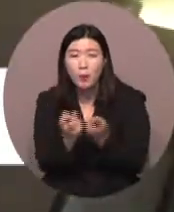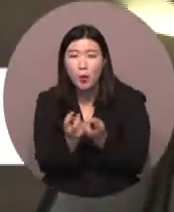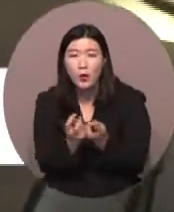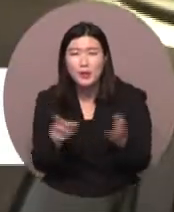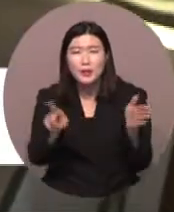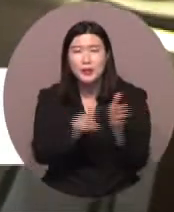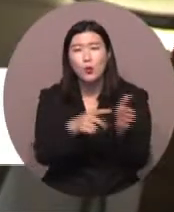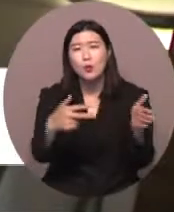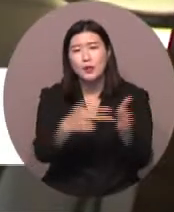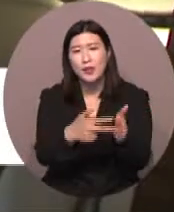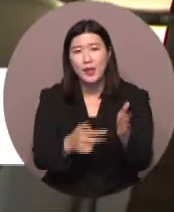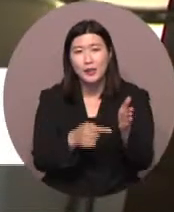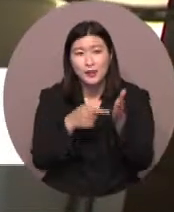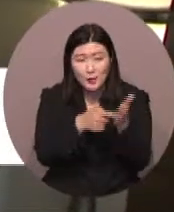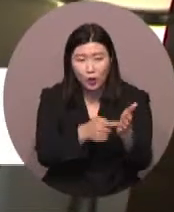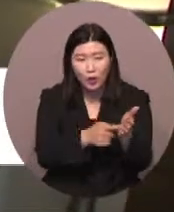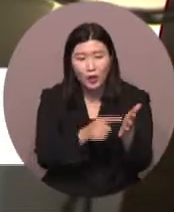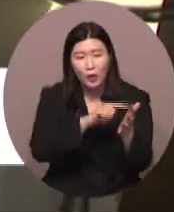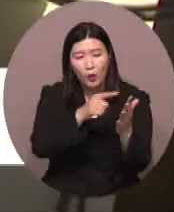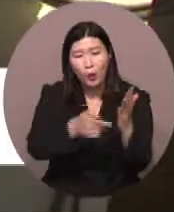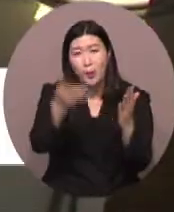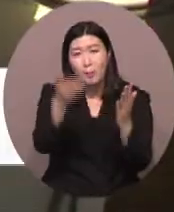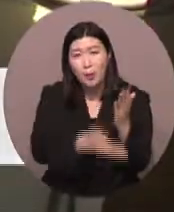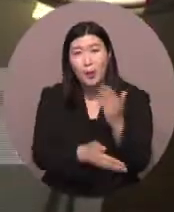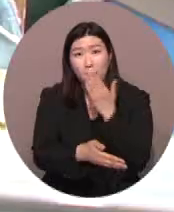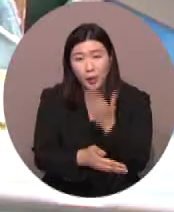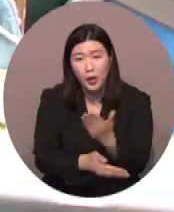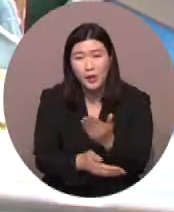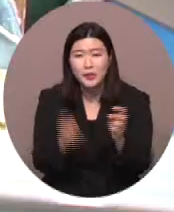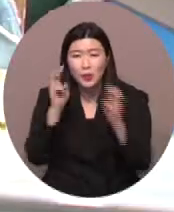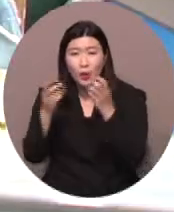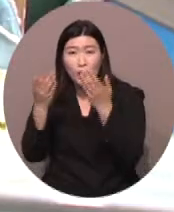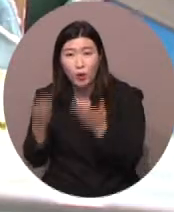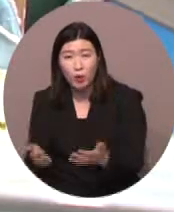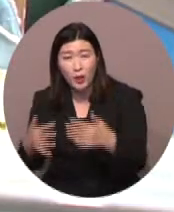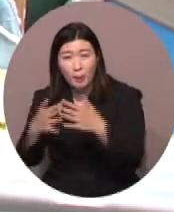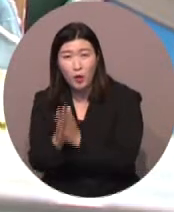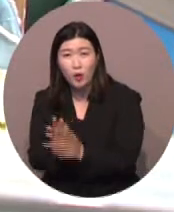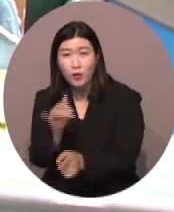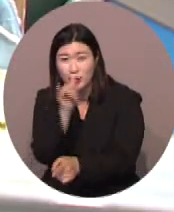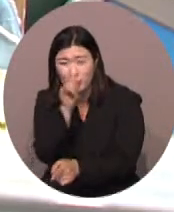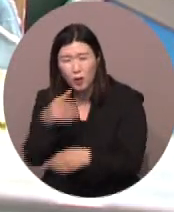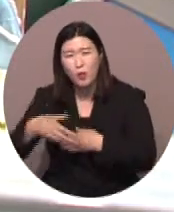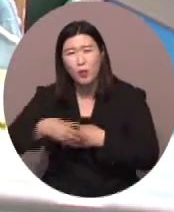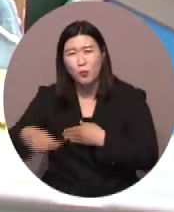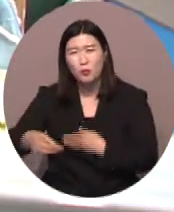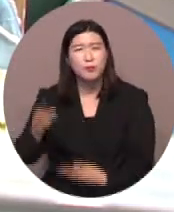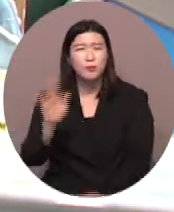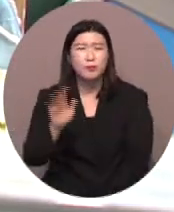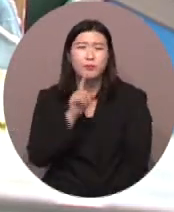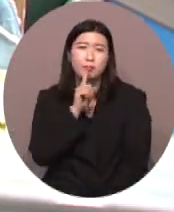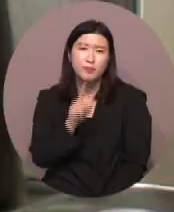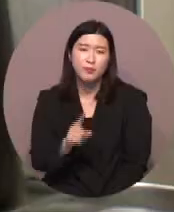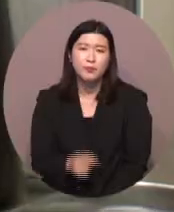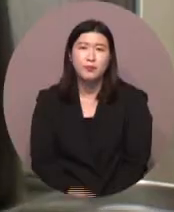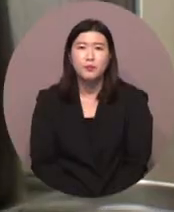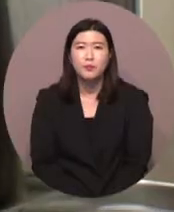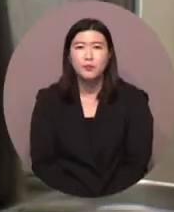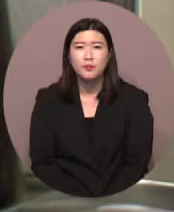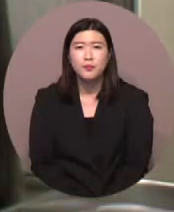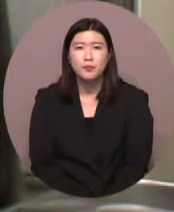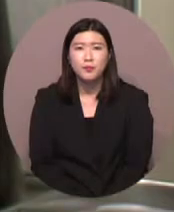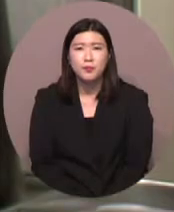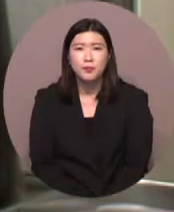을 통해 선착순으로 이루어지며 큐어 비나 폐업 중인 업체나 금융기관 대출 거래가 불가능한 소상공인 등은